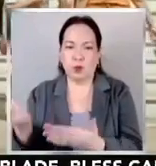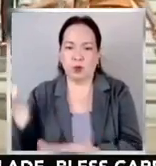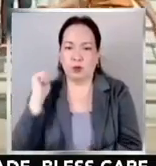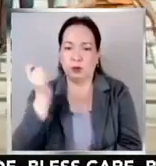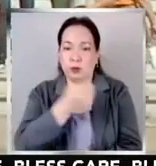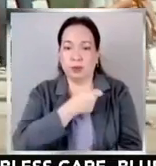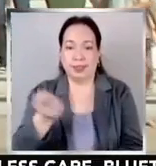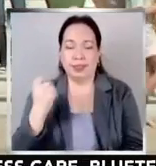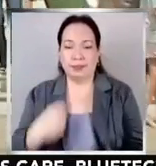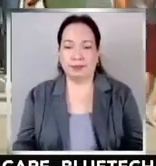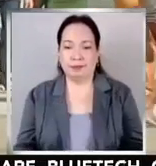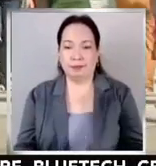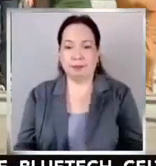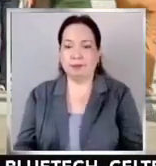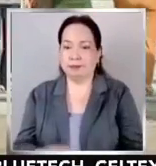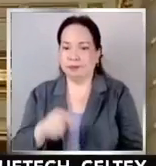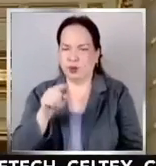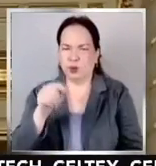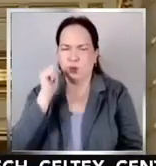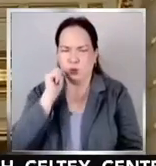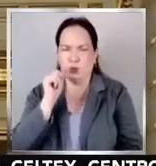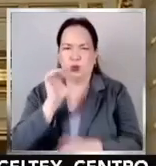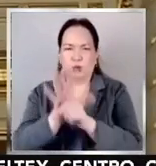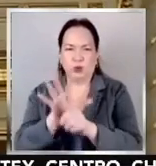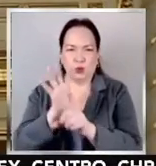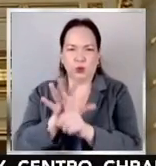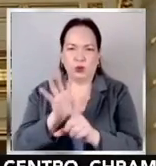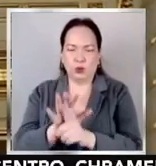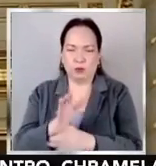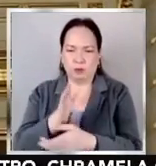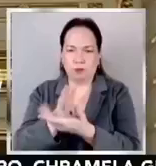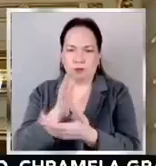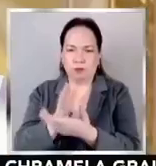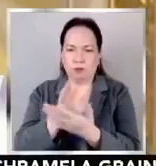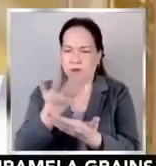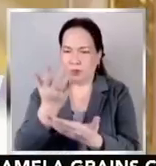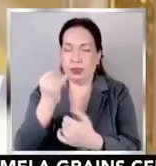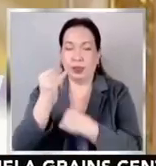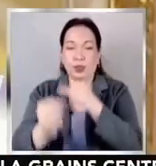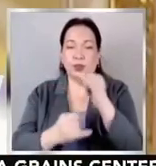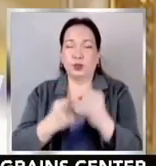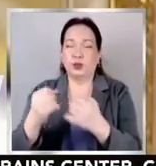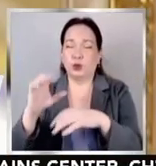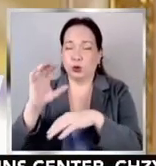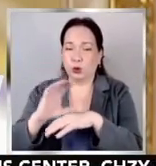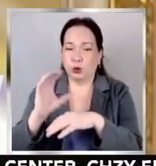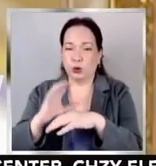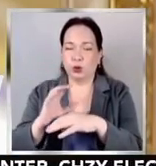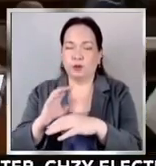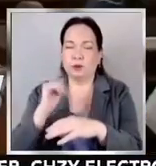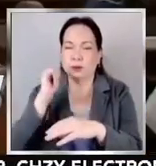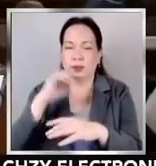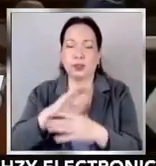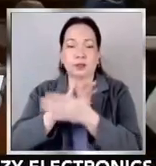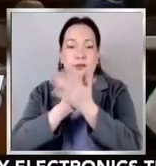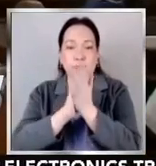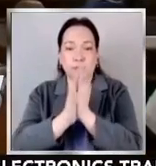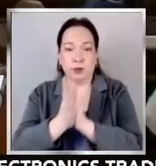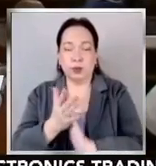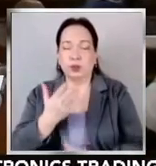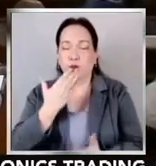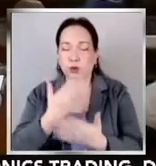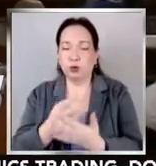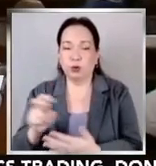Isa sa talaga namang dinarayo tuwing Semana Santa, ang International Shrine of Our Lady of Peace and Good Voyage o mas kilala bilang